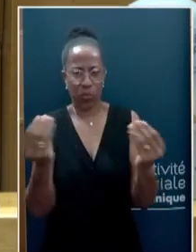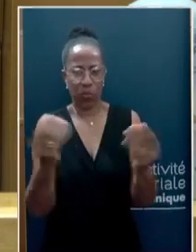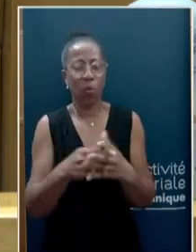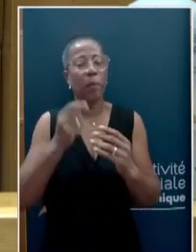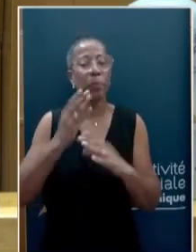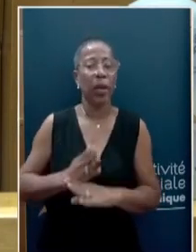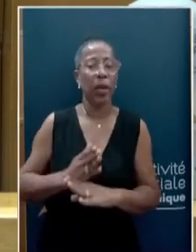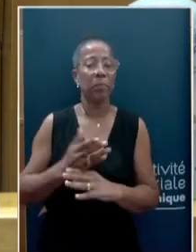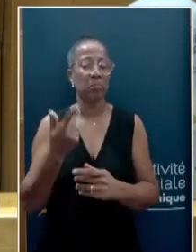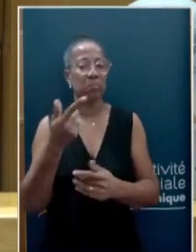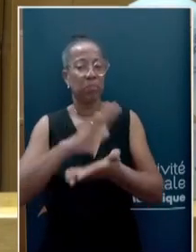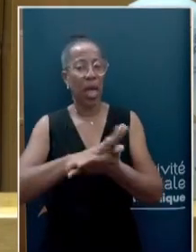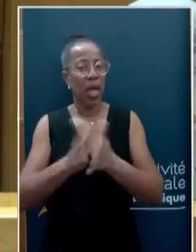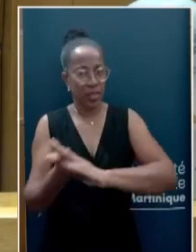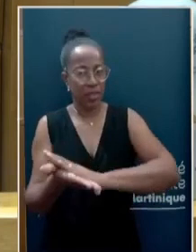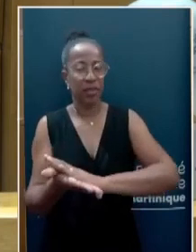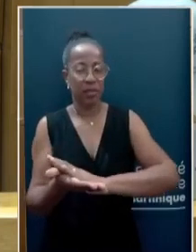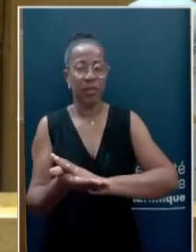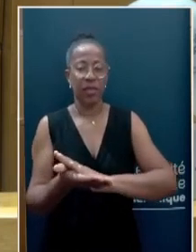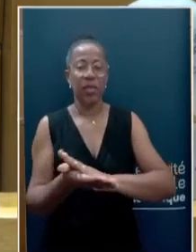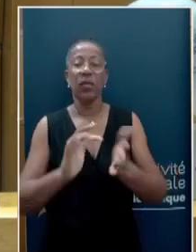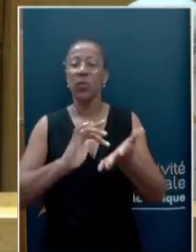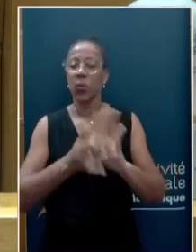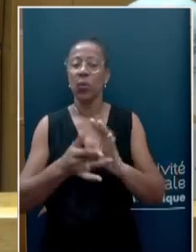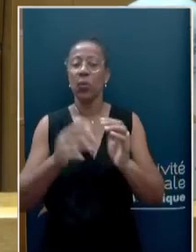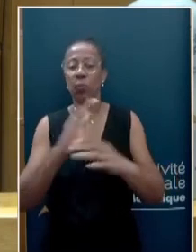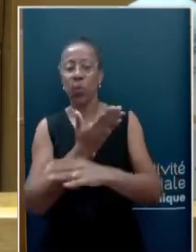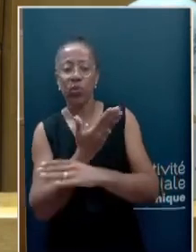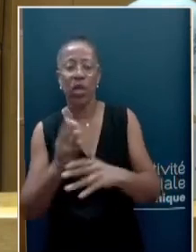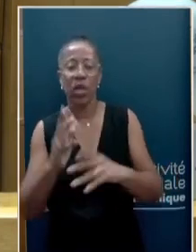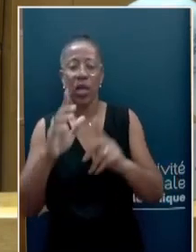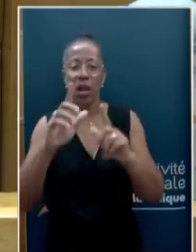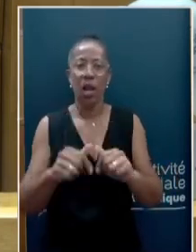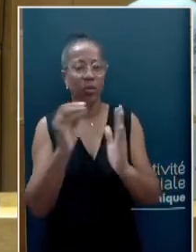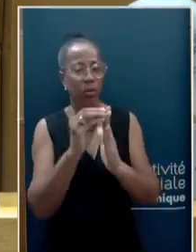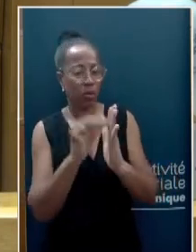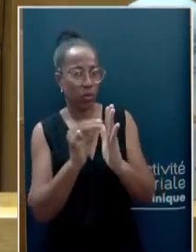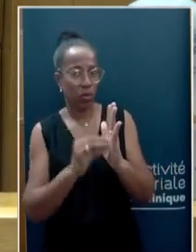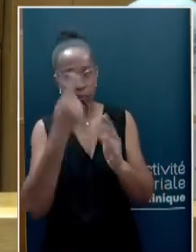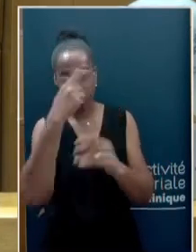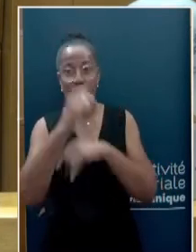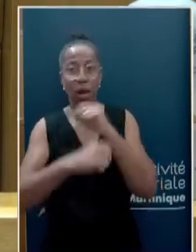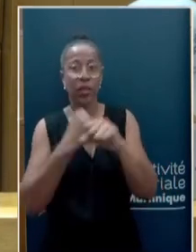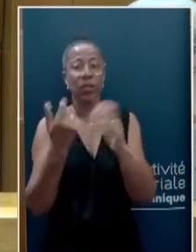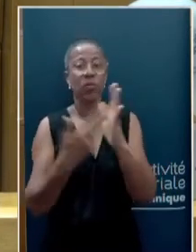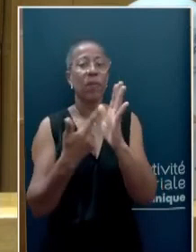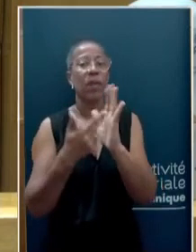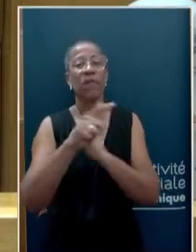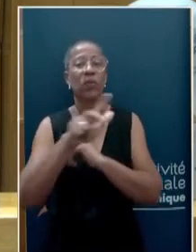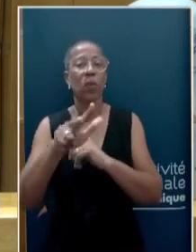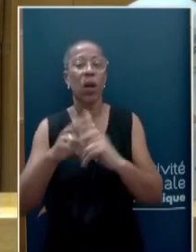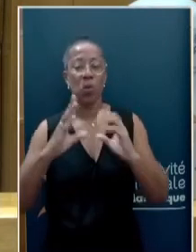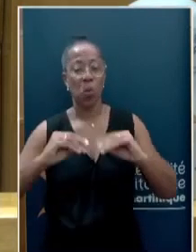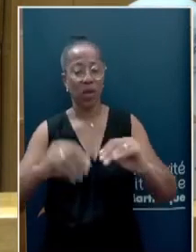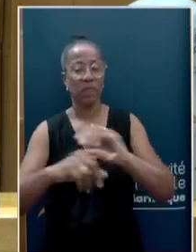le pari que tous les projets qui sont inscrits là pour 2023 ne seront pas réalisés. Et